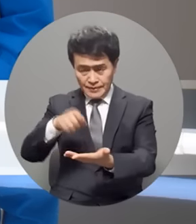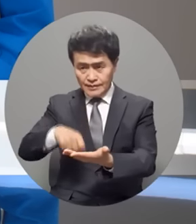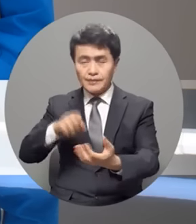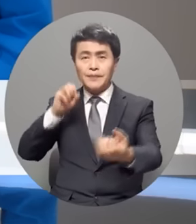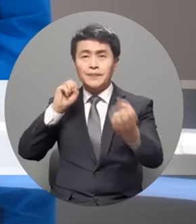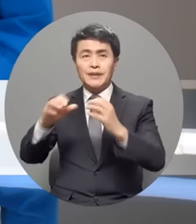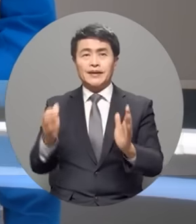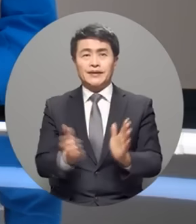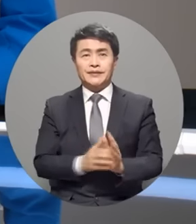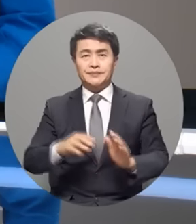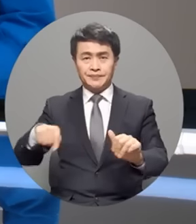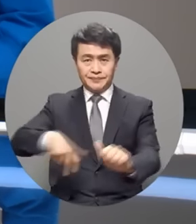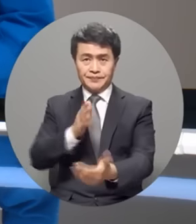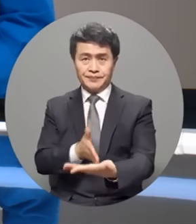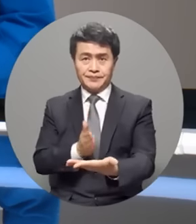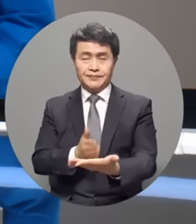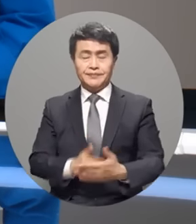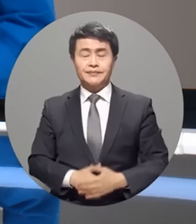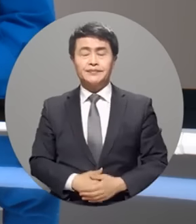반박했습니다. 임소정 기자가 전하겠습니다.